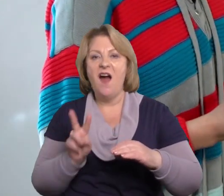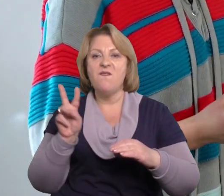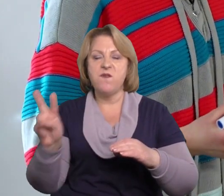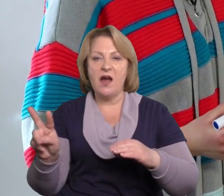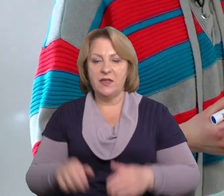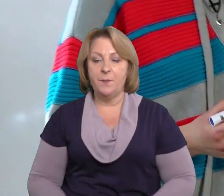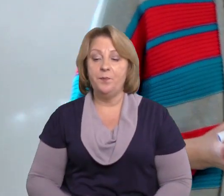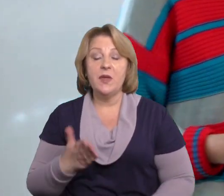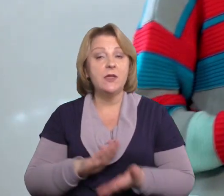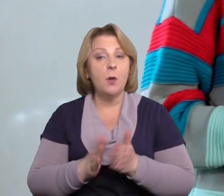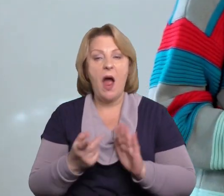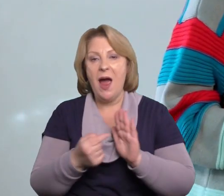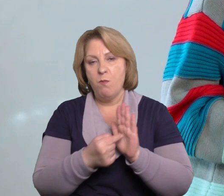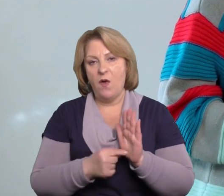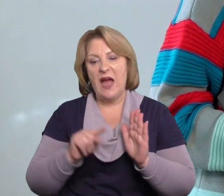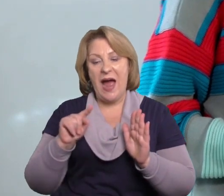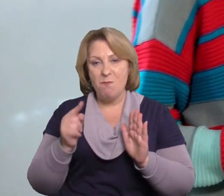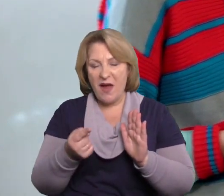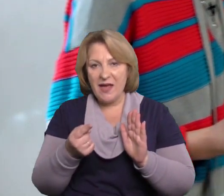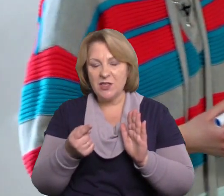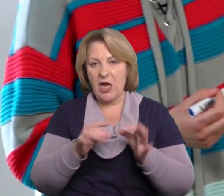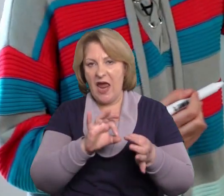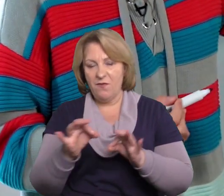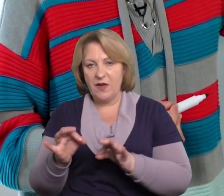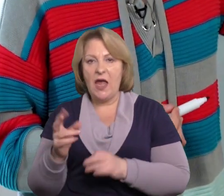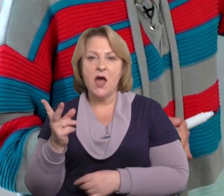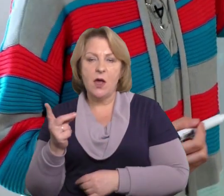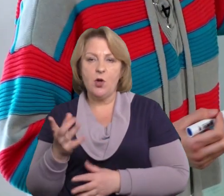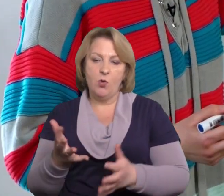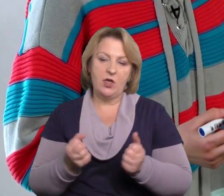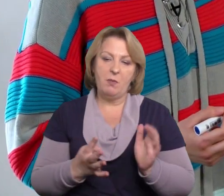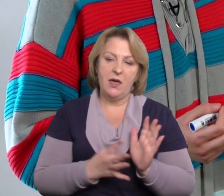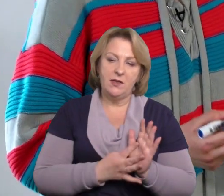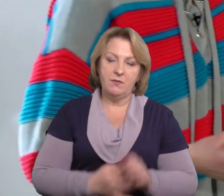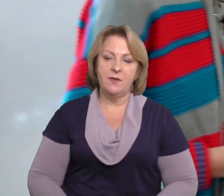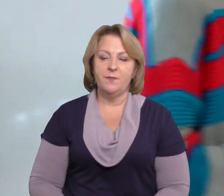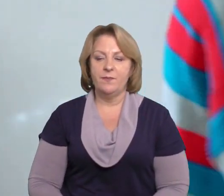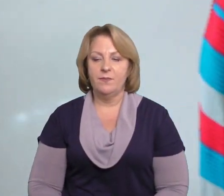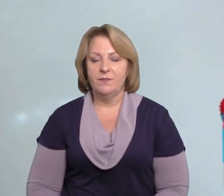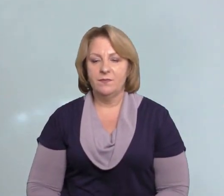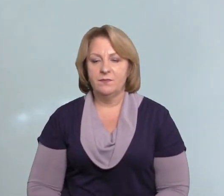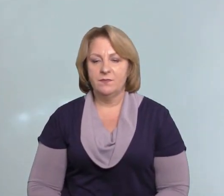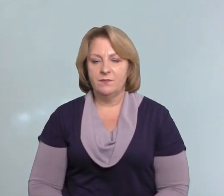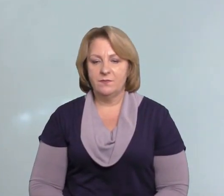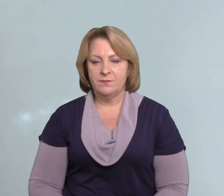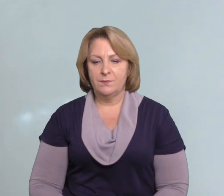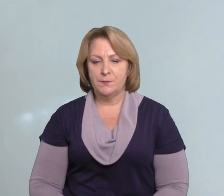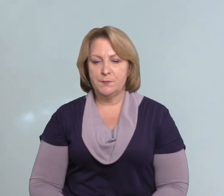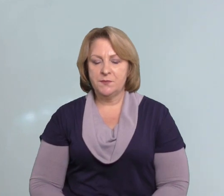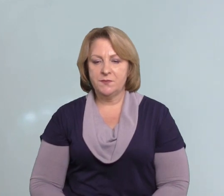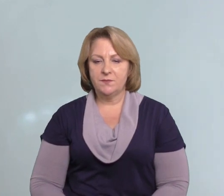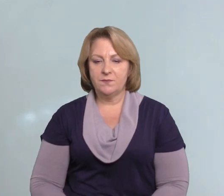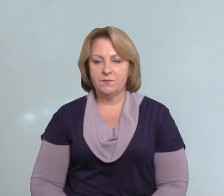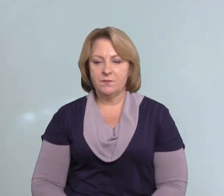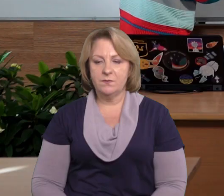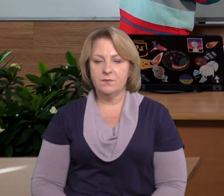За умовою, якщо ми поділимо перший вираз на другий, ми отримаємо 9. Тож зробімо це. поділимо